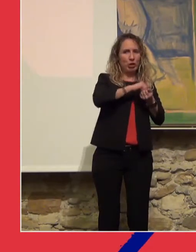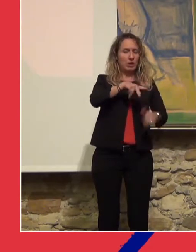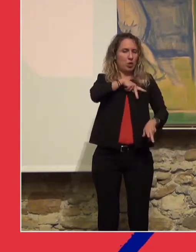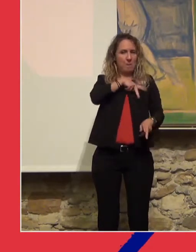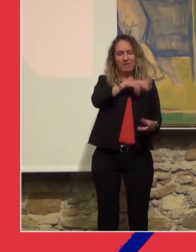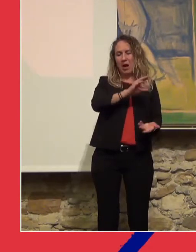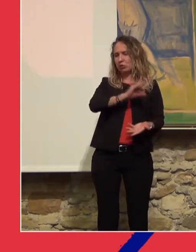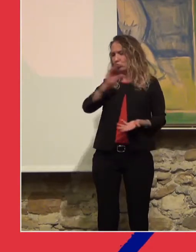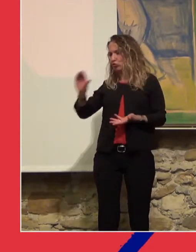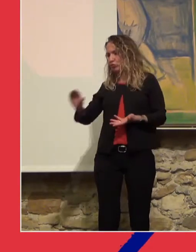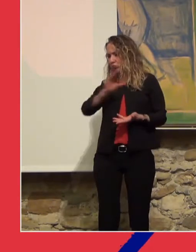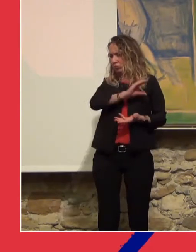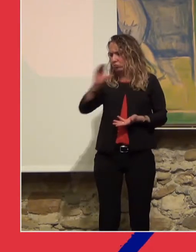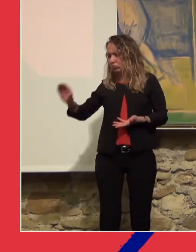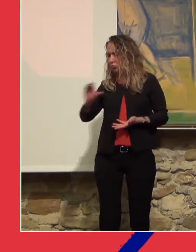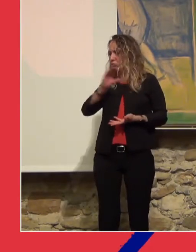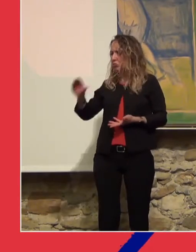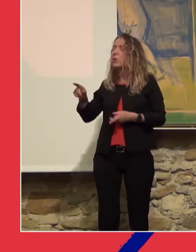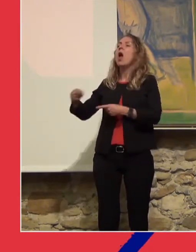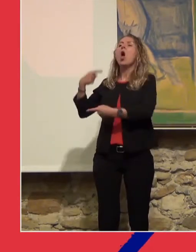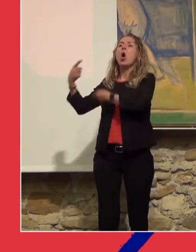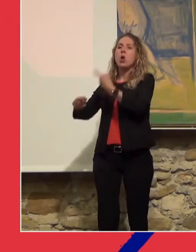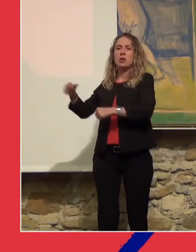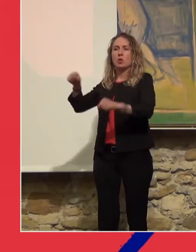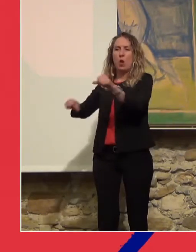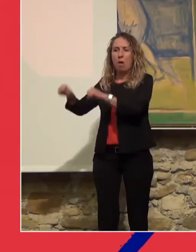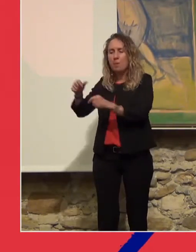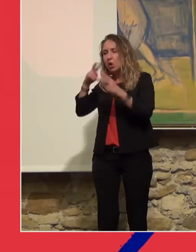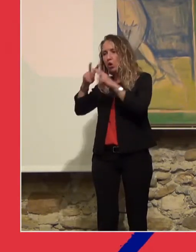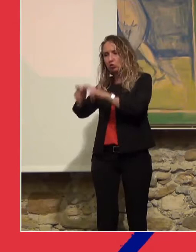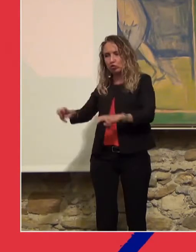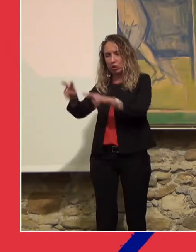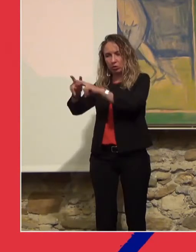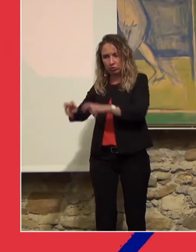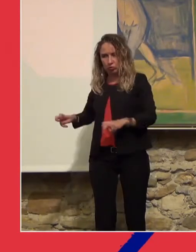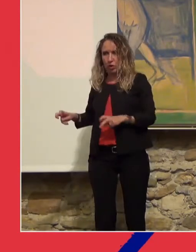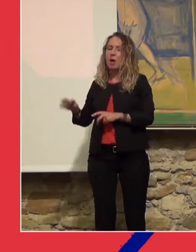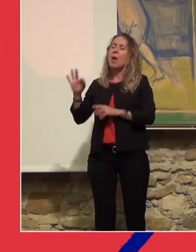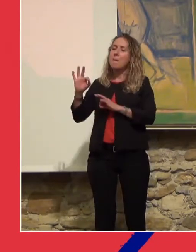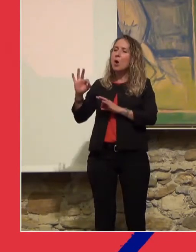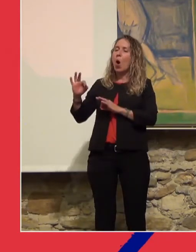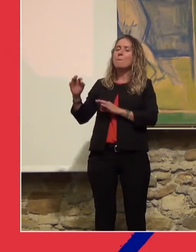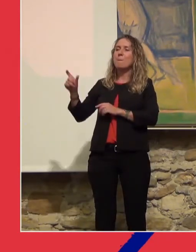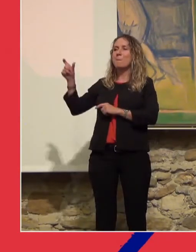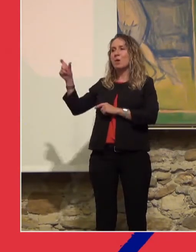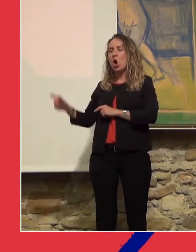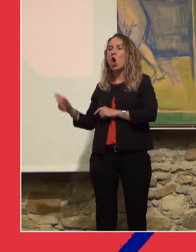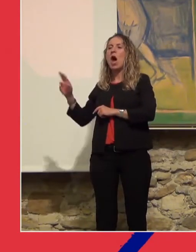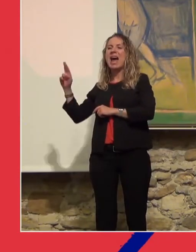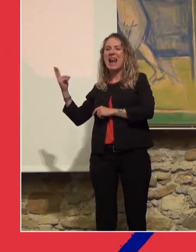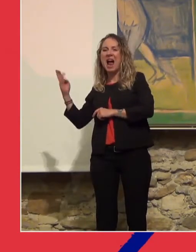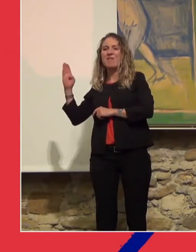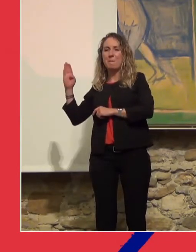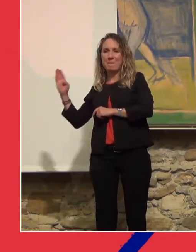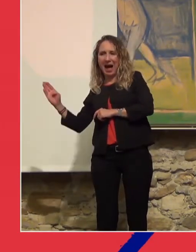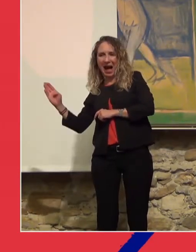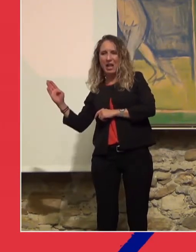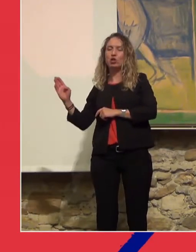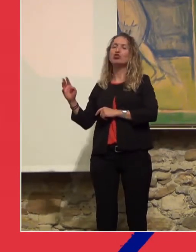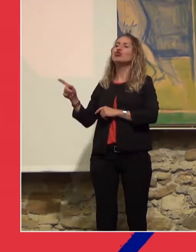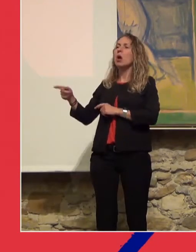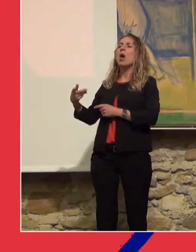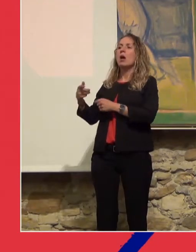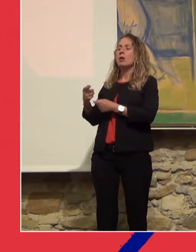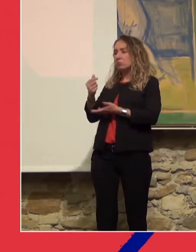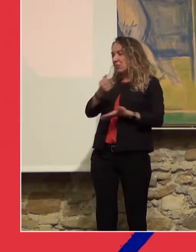che continuarono a sostenere i collaboratori di Ralph Barich che partecipavano a questi studi. Da un punto